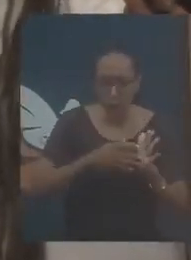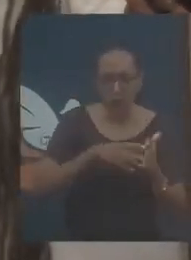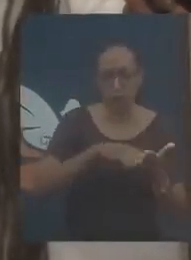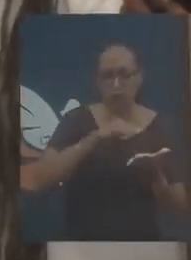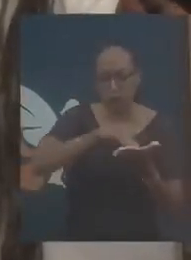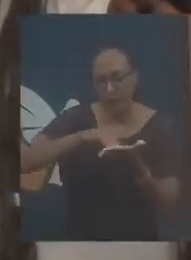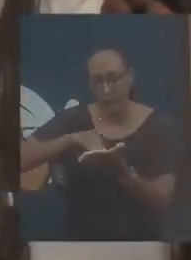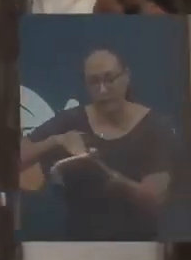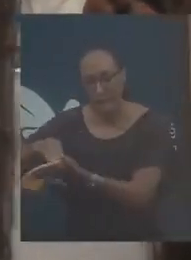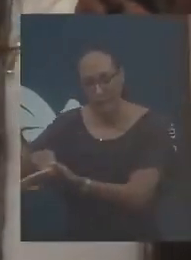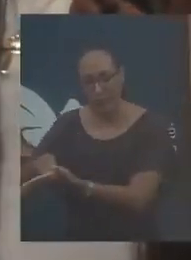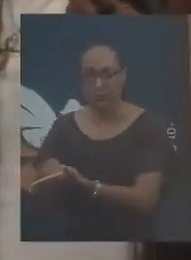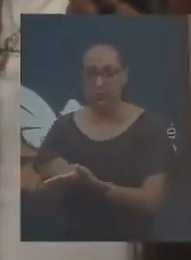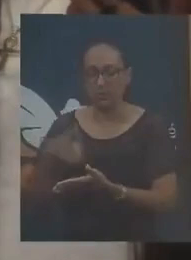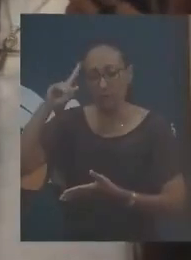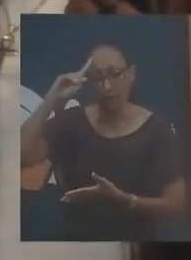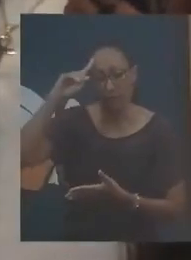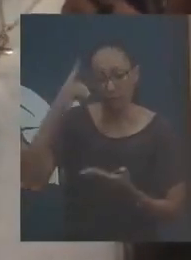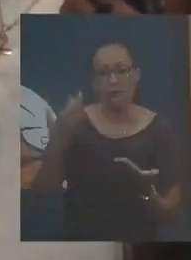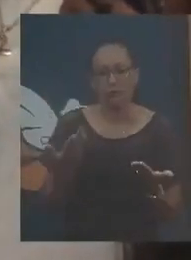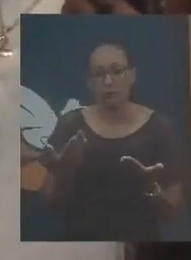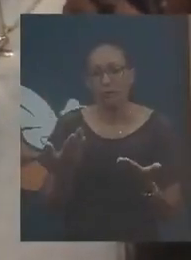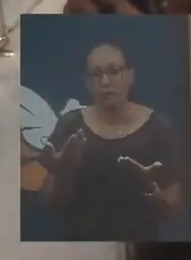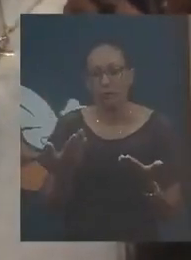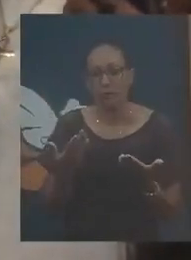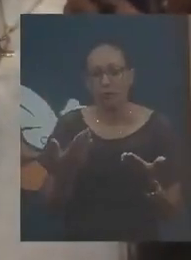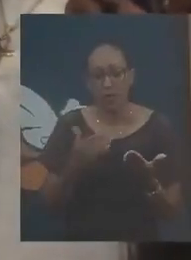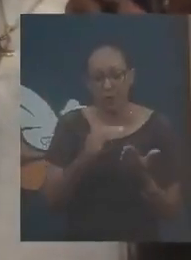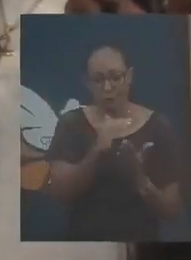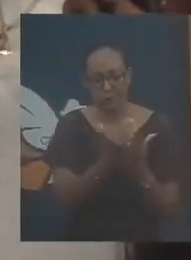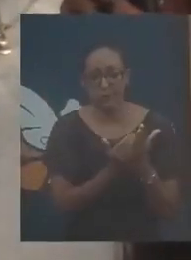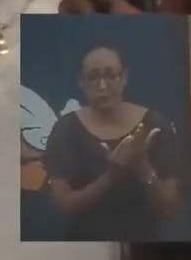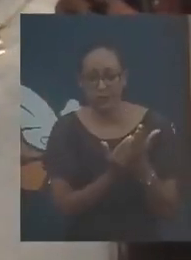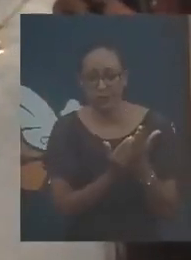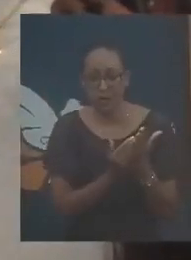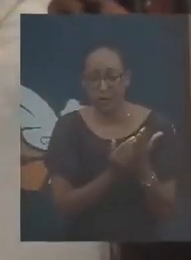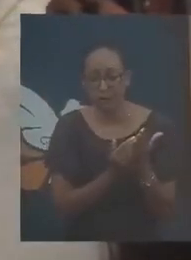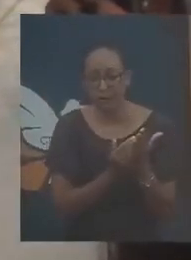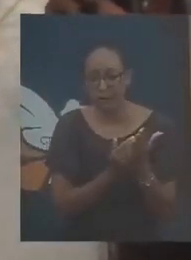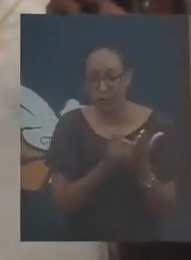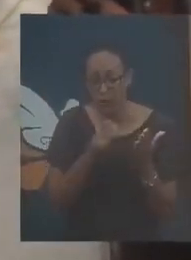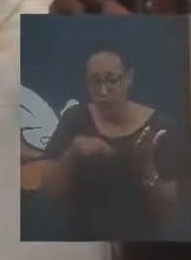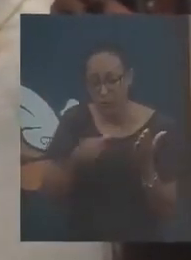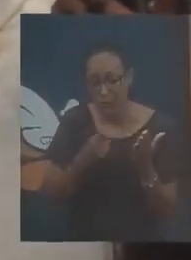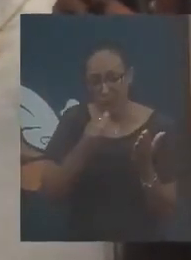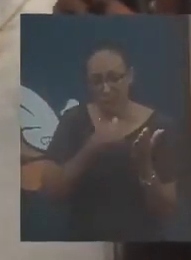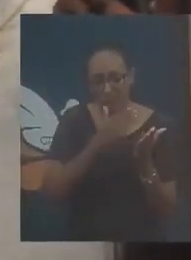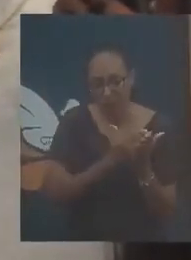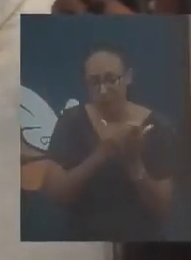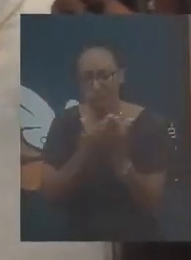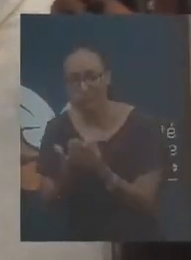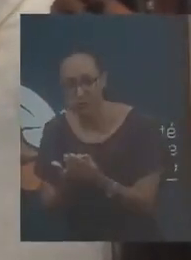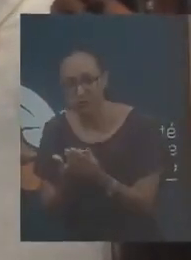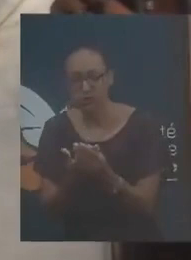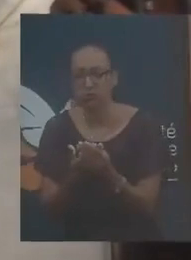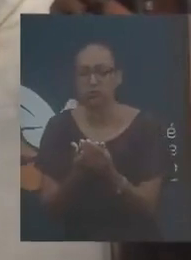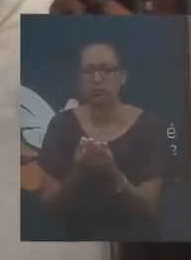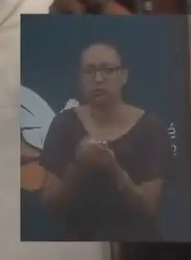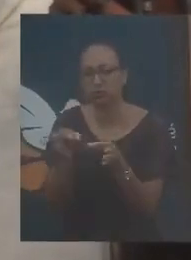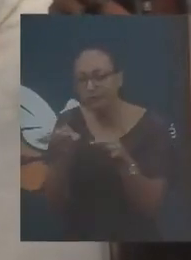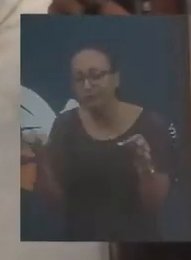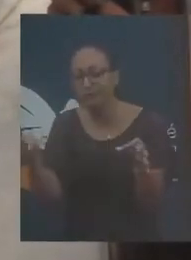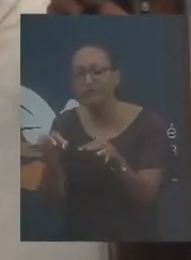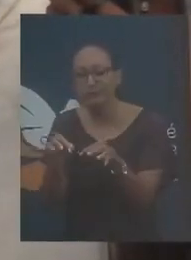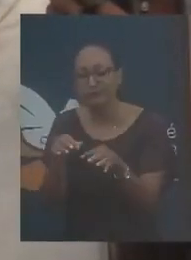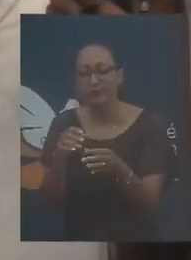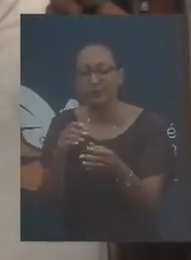Parce que l'enregistrement qui a remplacé l'insignation consistait justement à aller au cadastre et pouvoir enregistrer l'acte